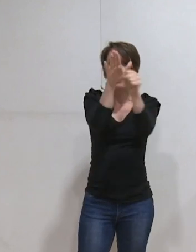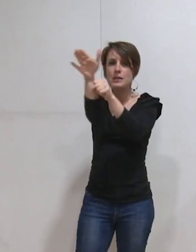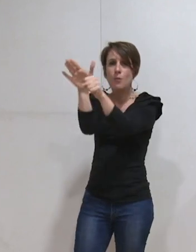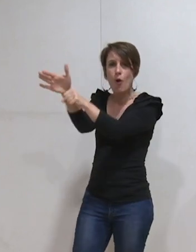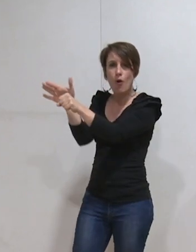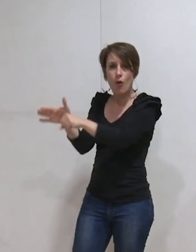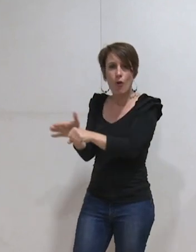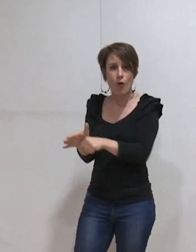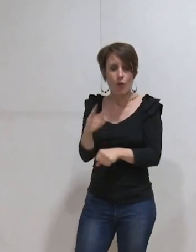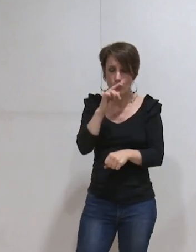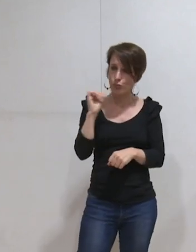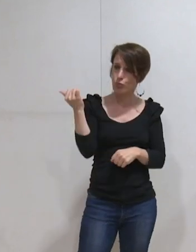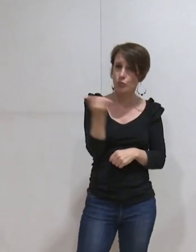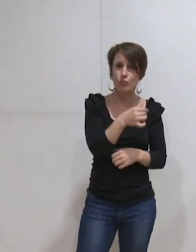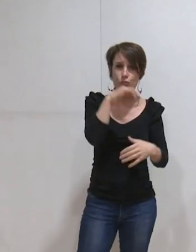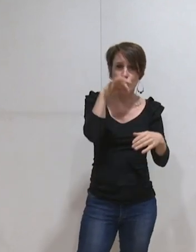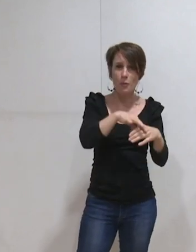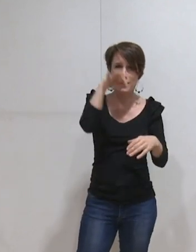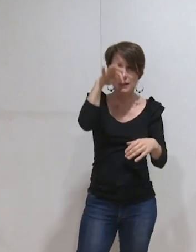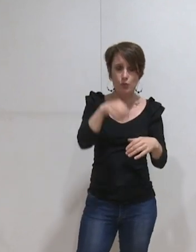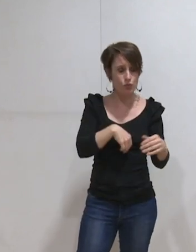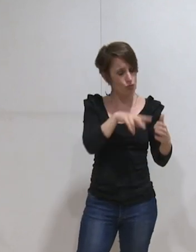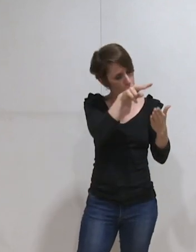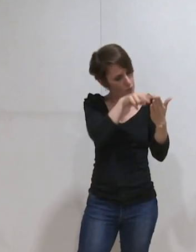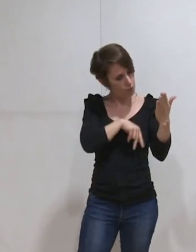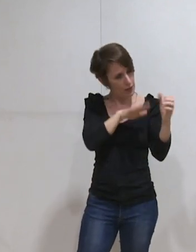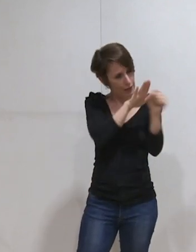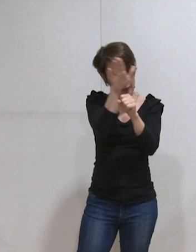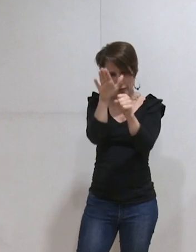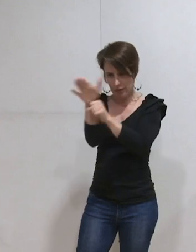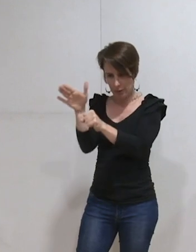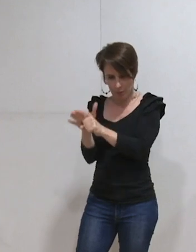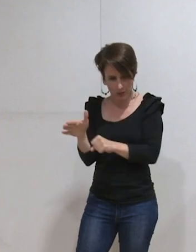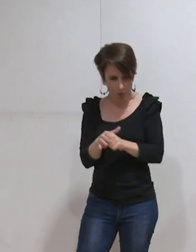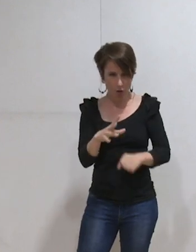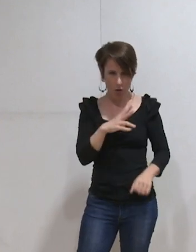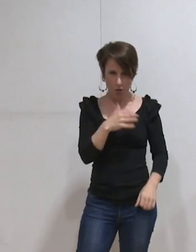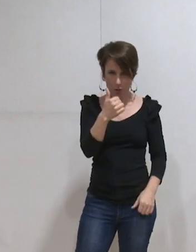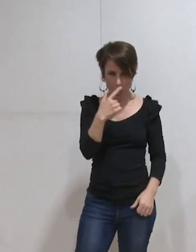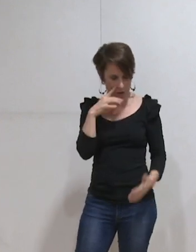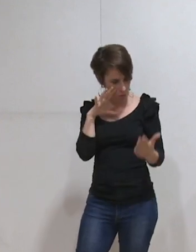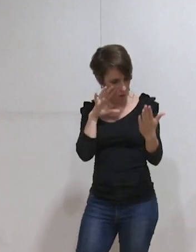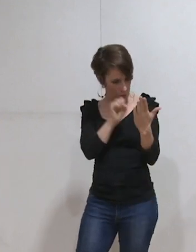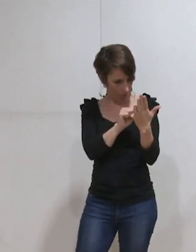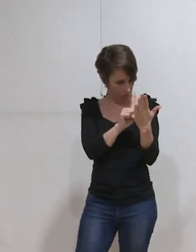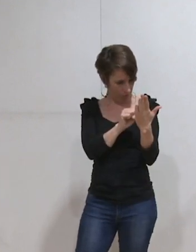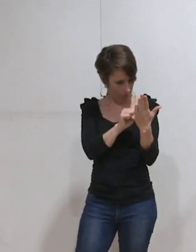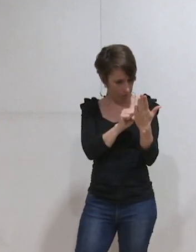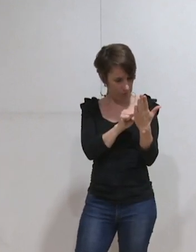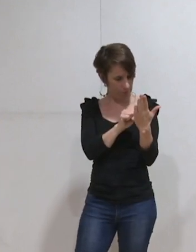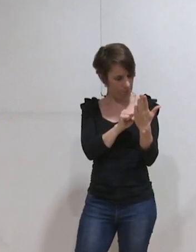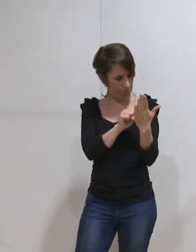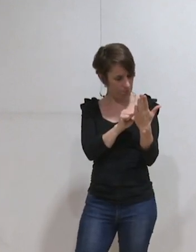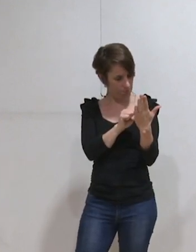qui sont évoqués dans cette délibération un en particulier attiré notre attention